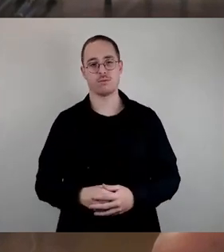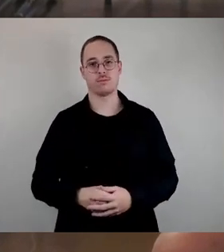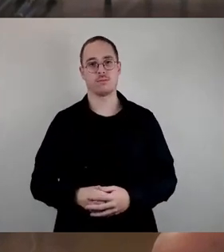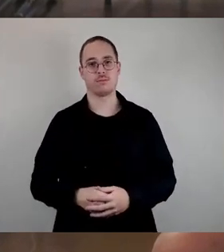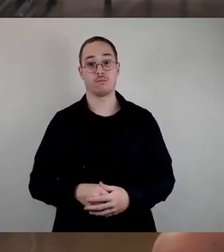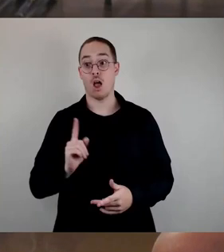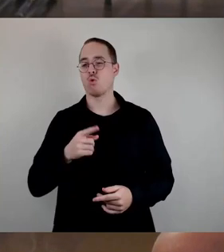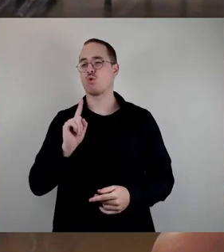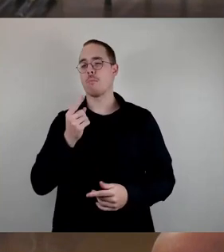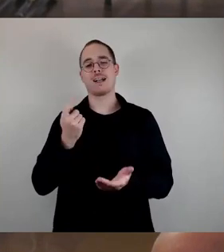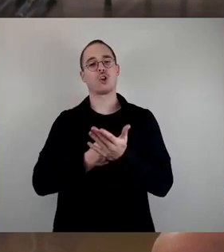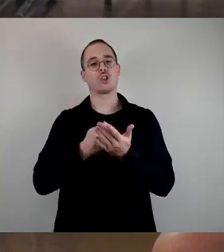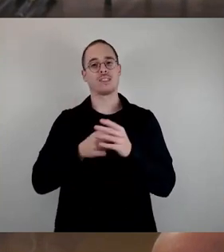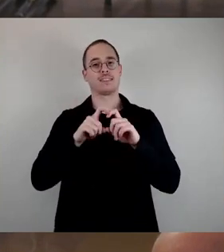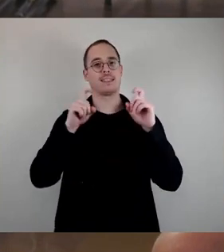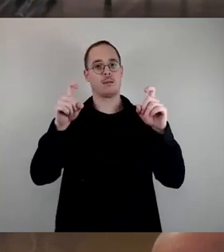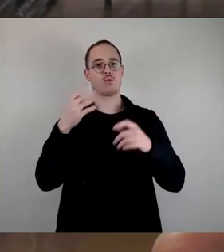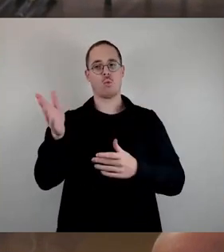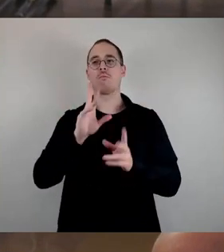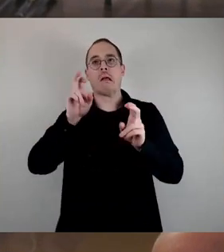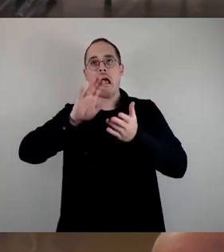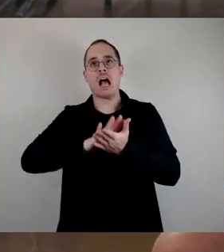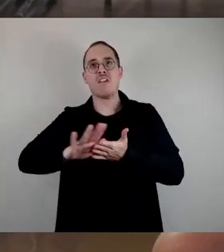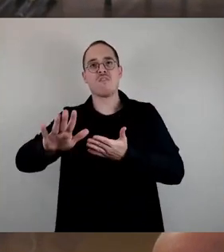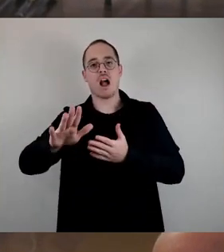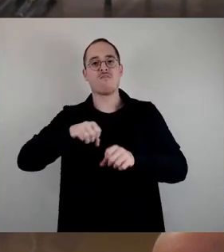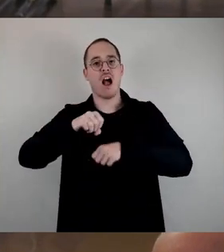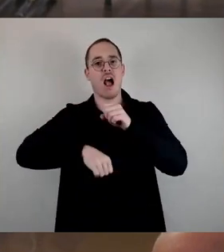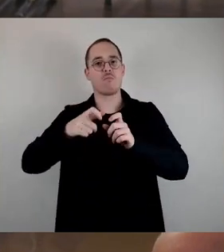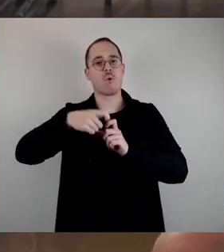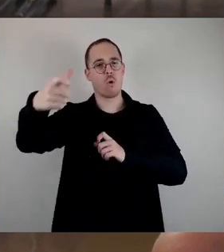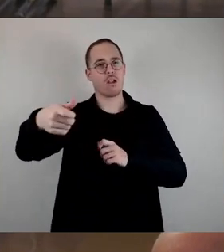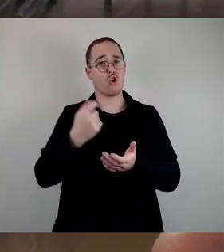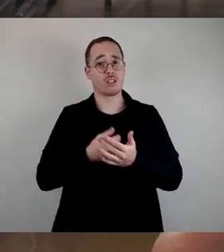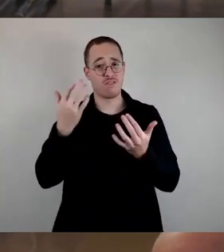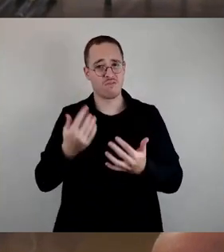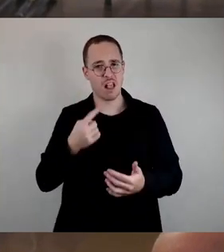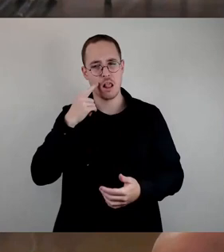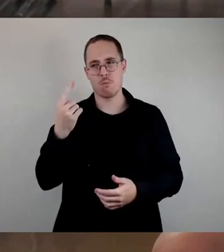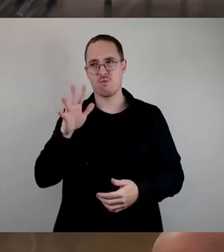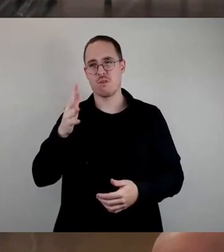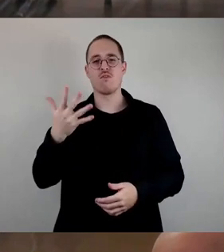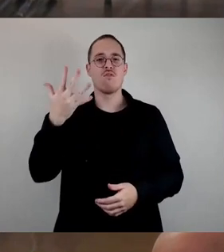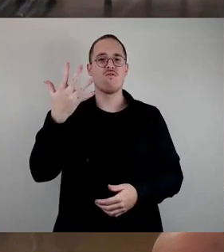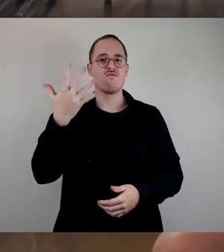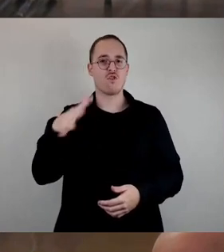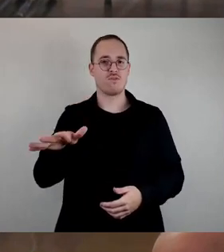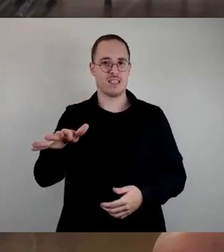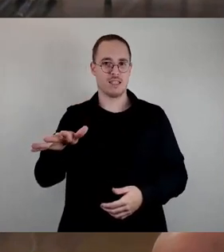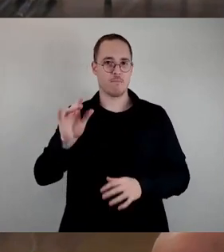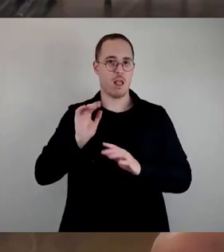einfache Radbrücke kosten wird, aber da reden wir sicherlich auch über 50 Millionen. Und dem, na, für 15 Millionen kriegst du heute nichts